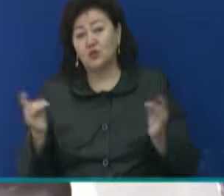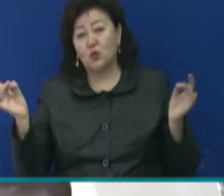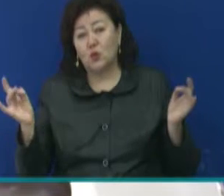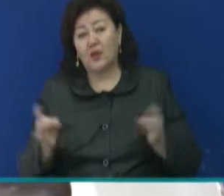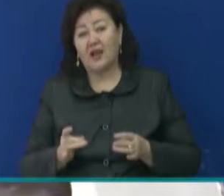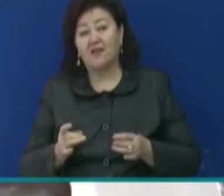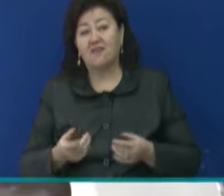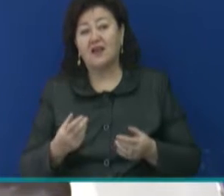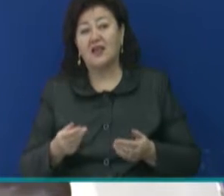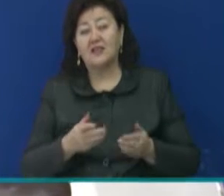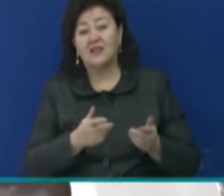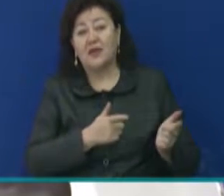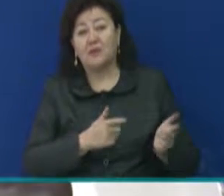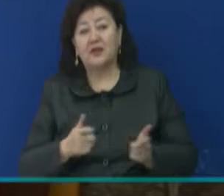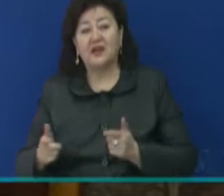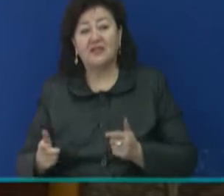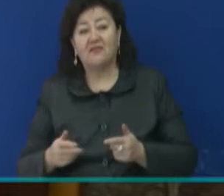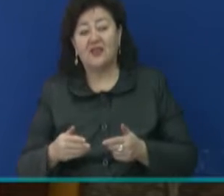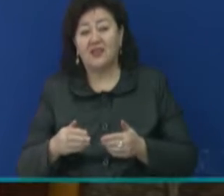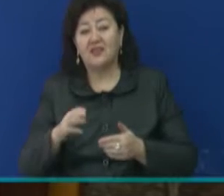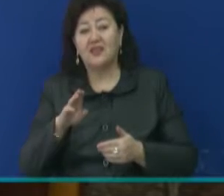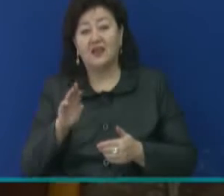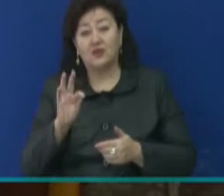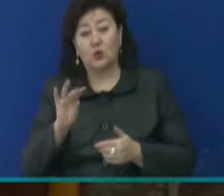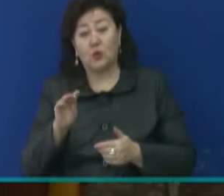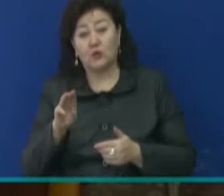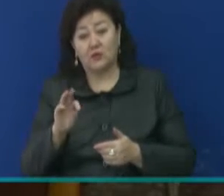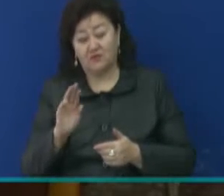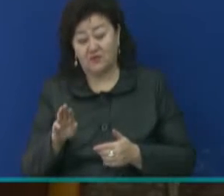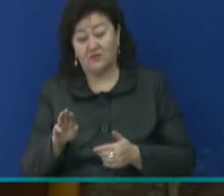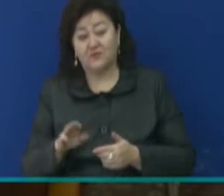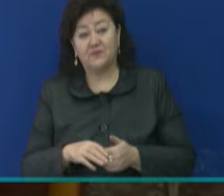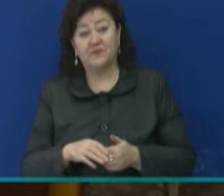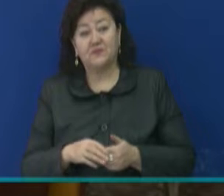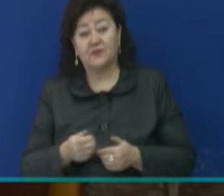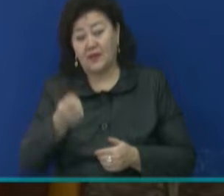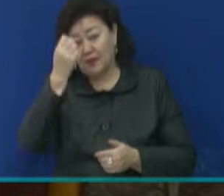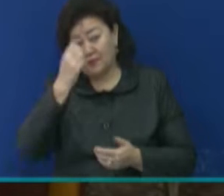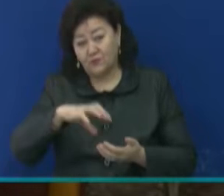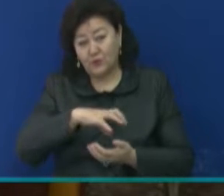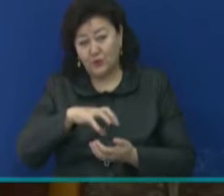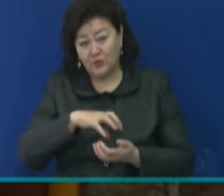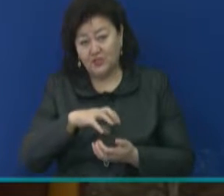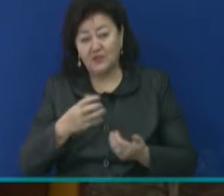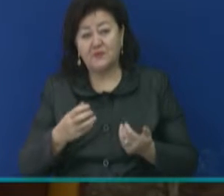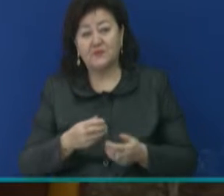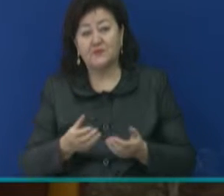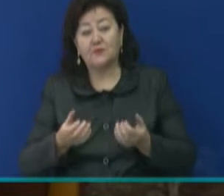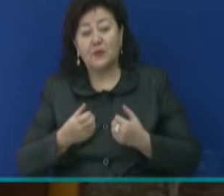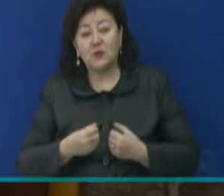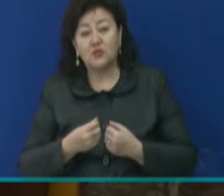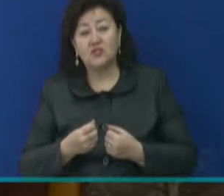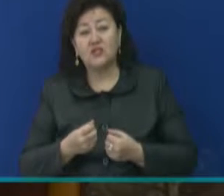для приготовления кондитерских изделий благодаря государству получила Гранд для развития